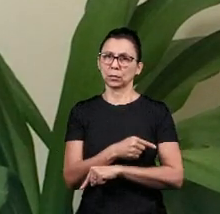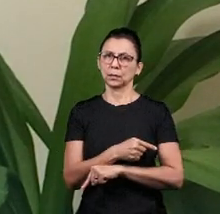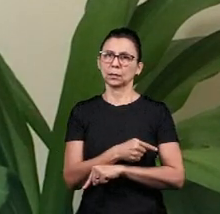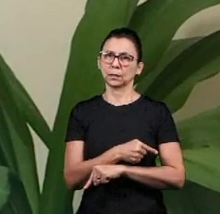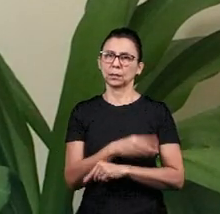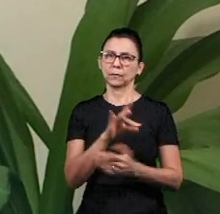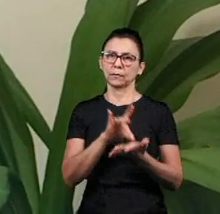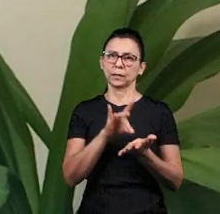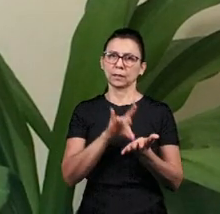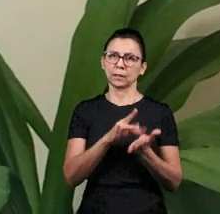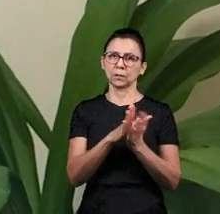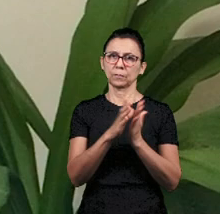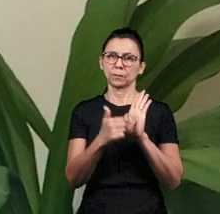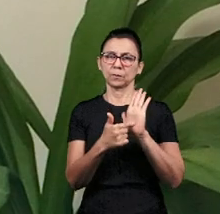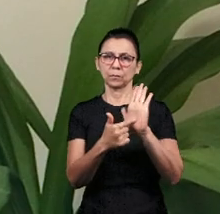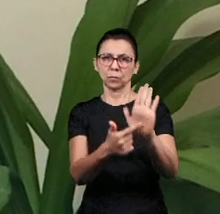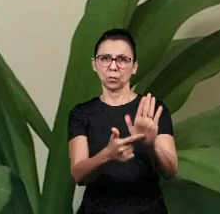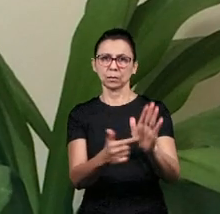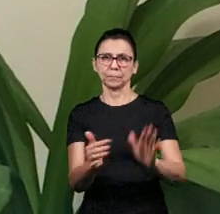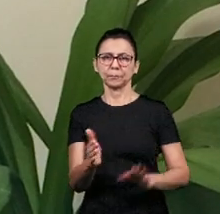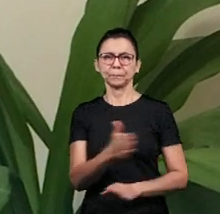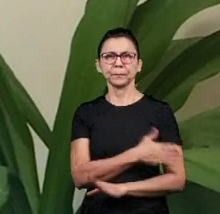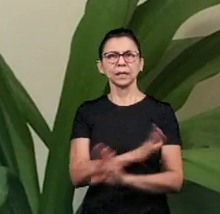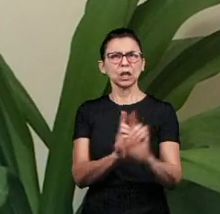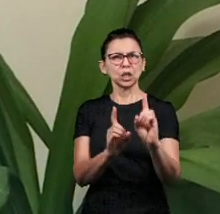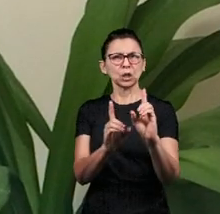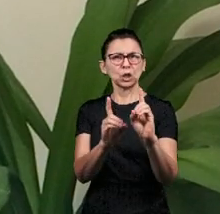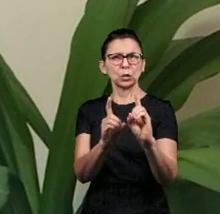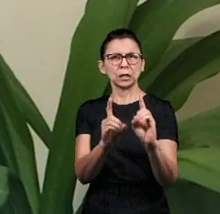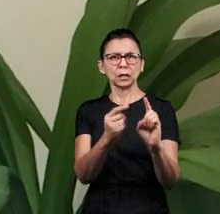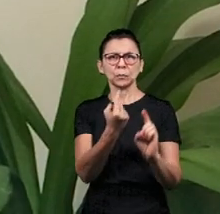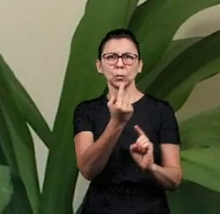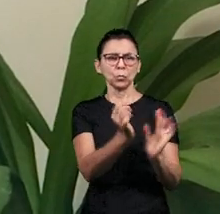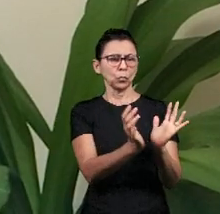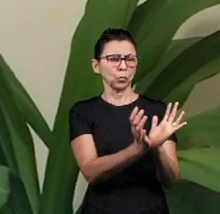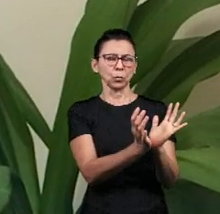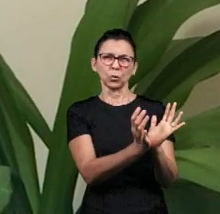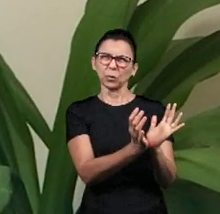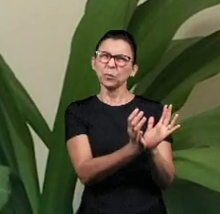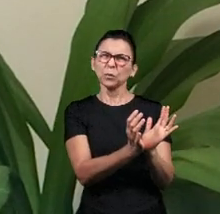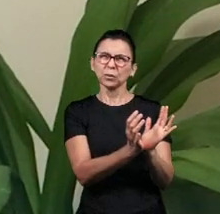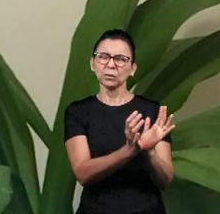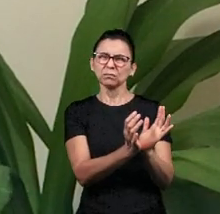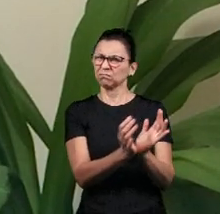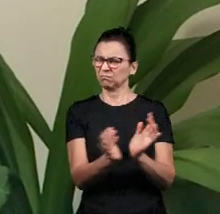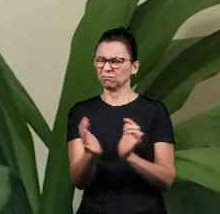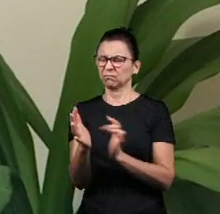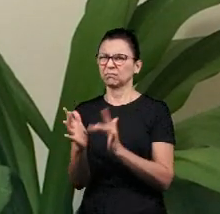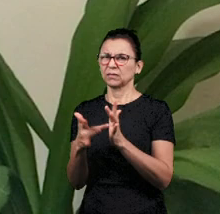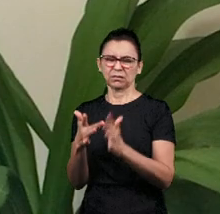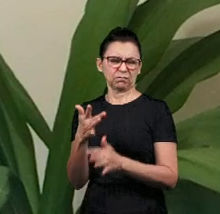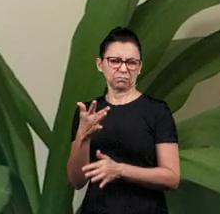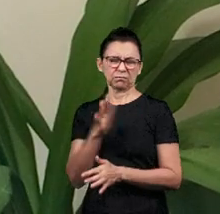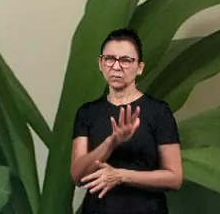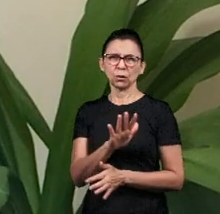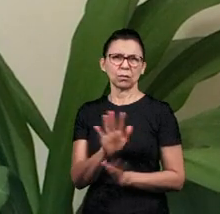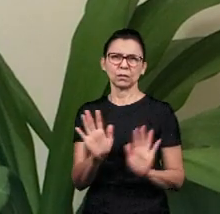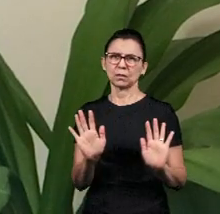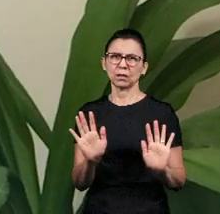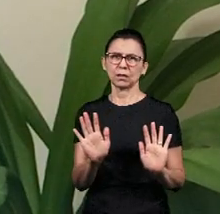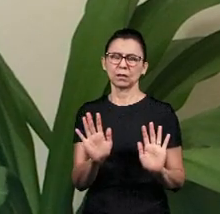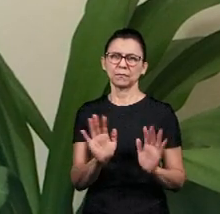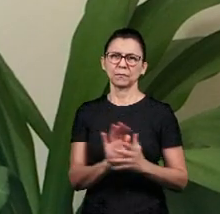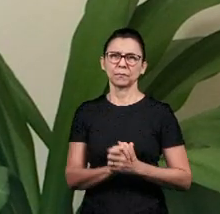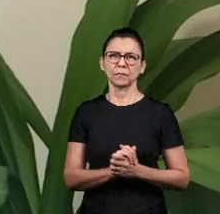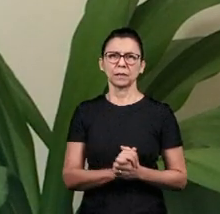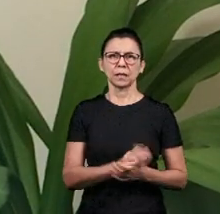La doctrine isolée, c'était des choses abominables aux yeux du Seigneur Jésus. La preuve, c'était la lettre à